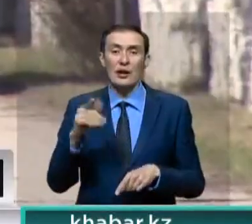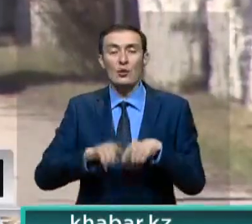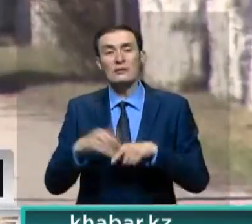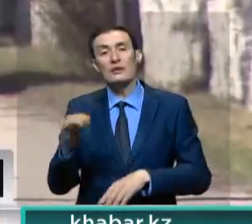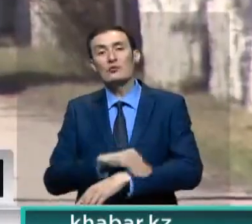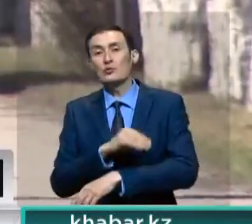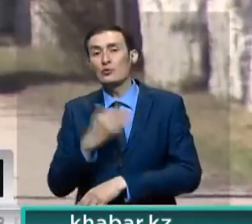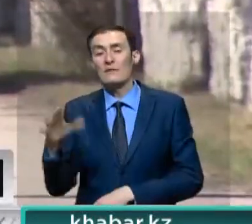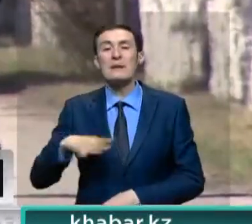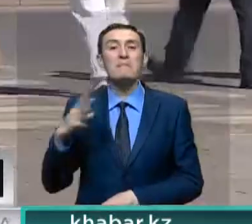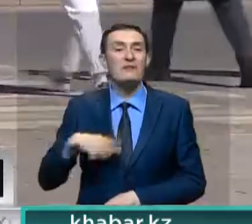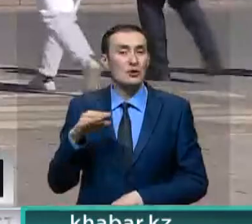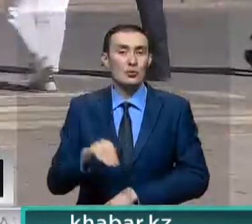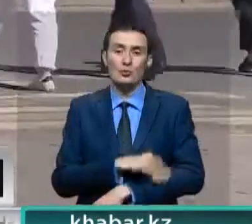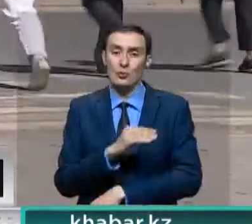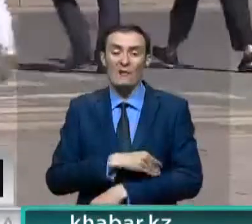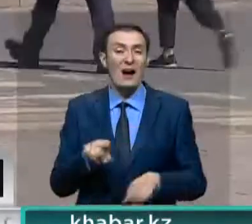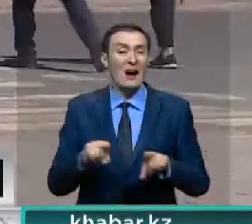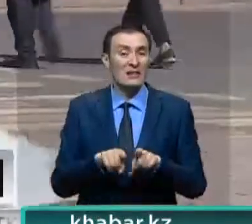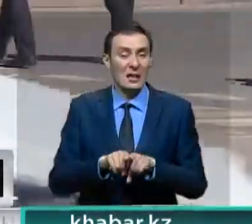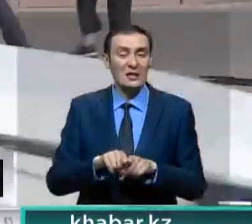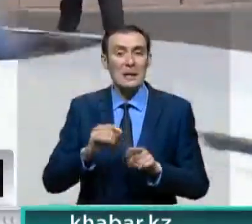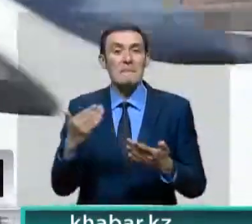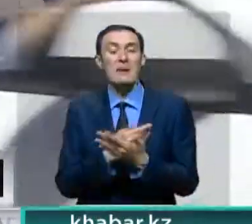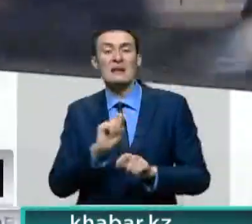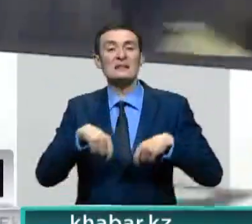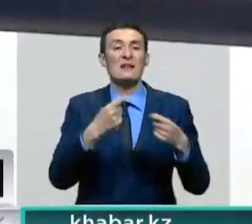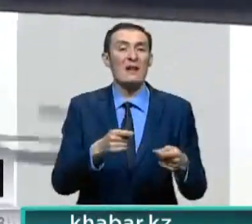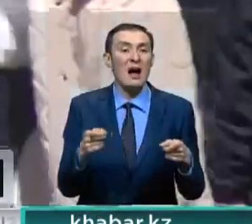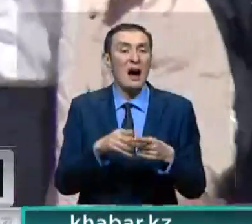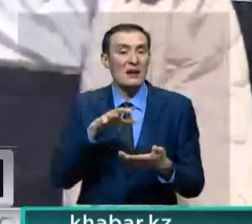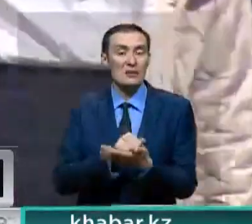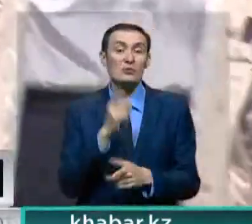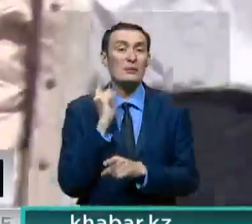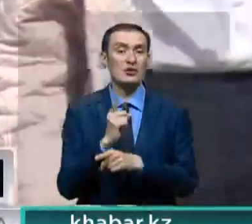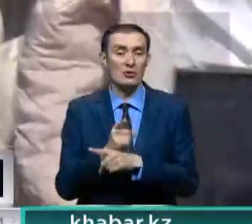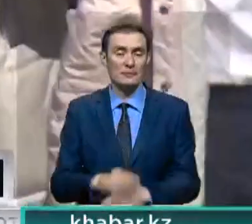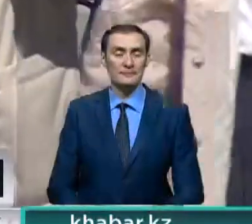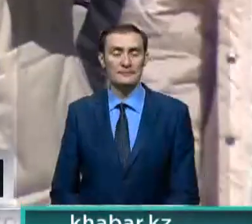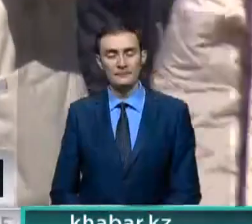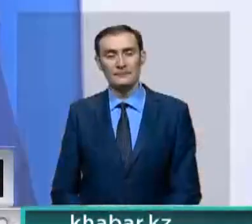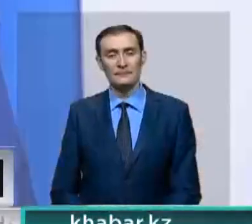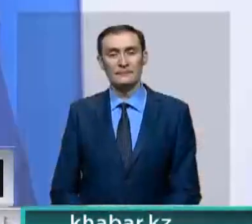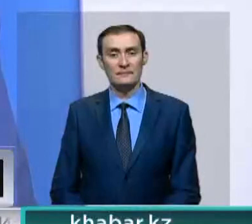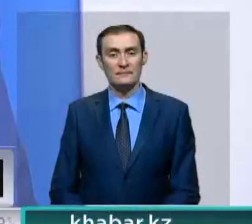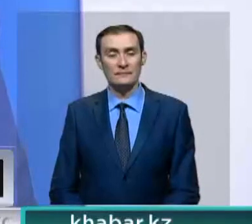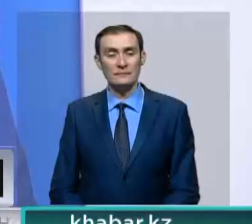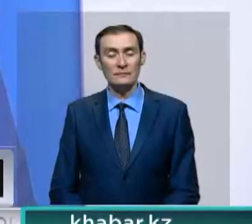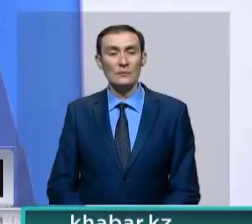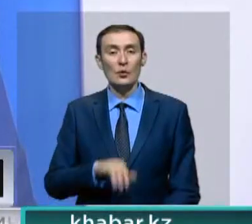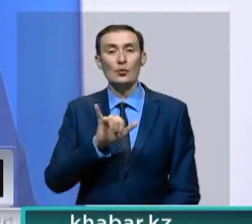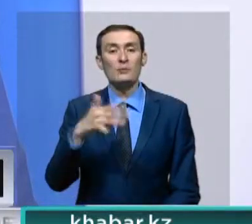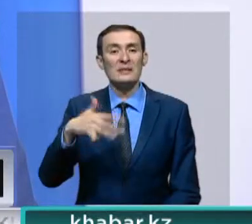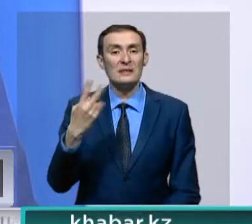родственников супругов и бывших супругов, а также пересдавать арендуемое жилье запрещается. У